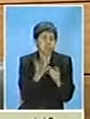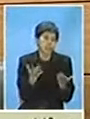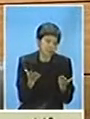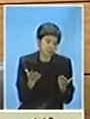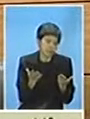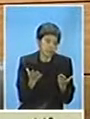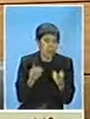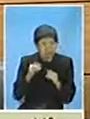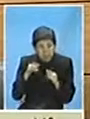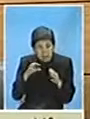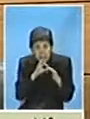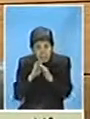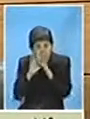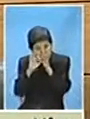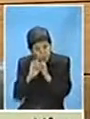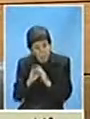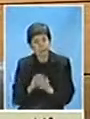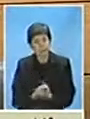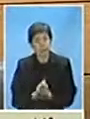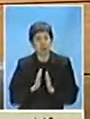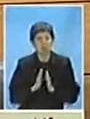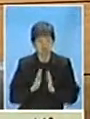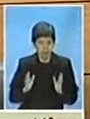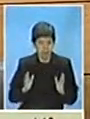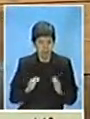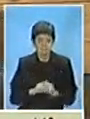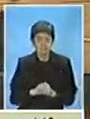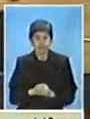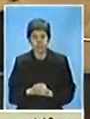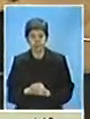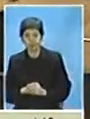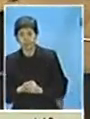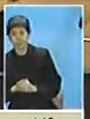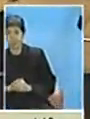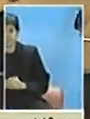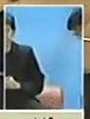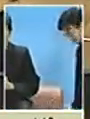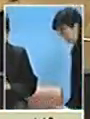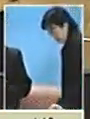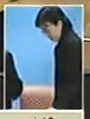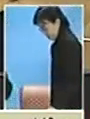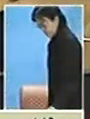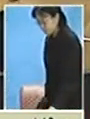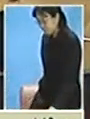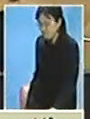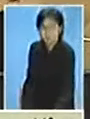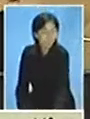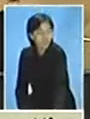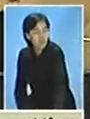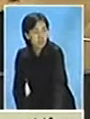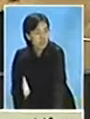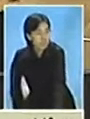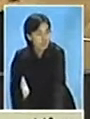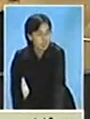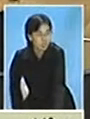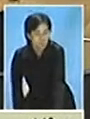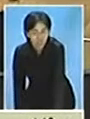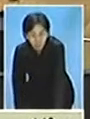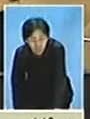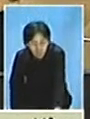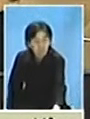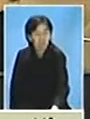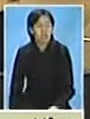ารณามาตราที่เกี่ยวข้องครับขอบคุณครับ ท่านสมาชิกคะเรียนขออนุญาตให้กรรมธิการหาหรือให้ชัดเจนไหมคะเพราะว่าถ้าผ่าน